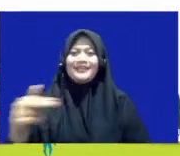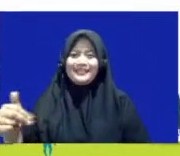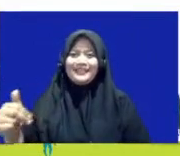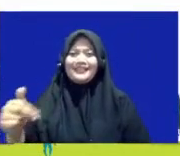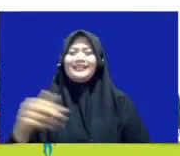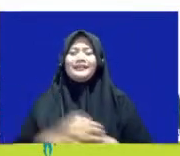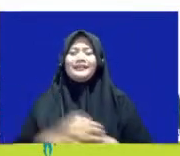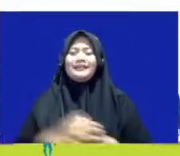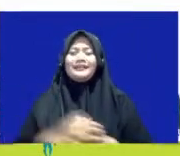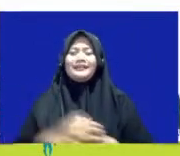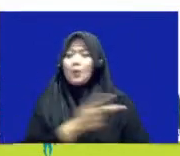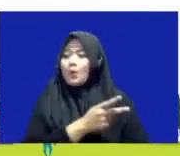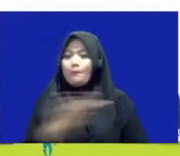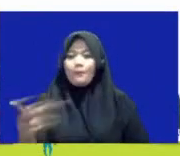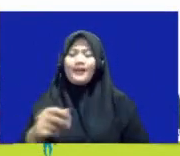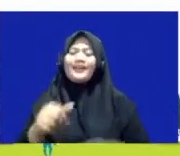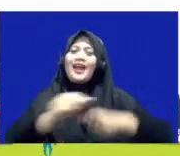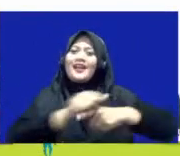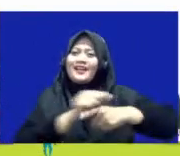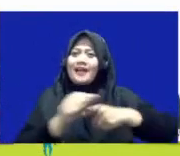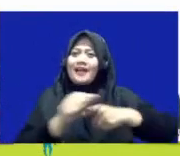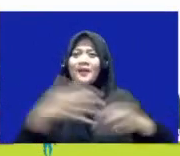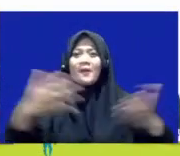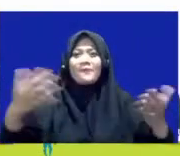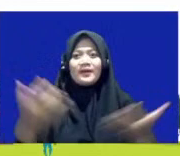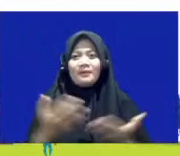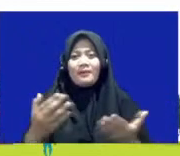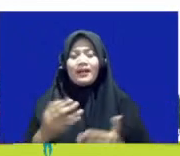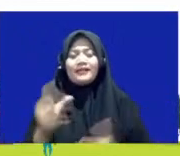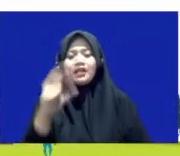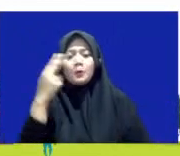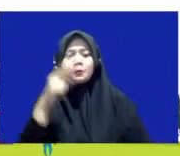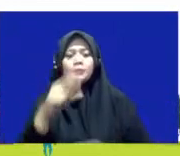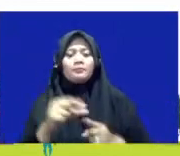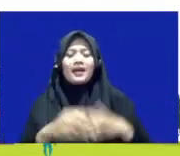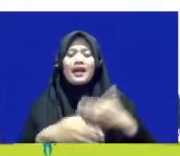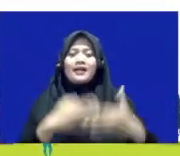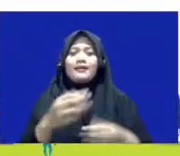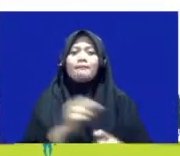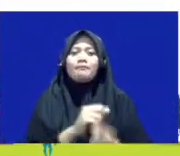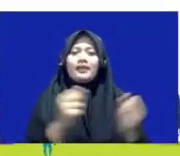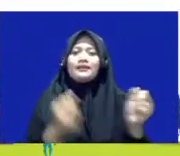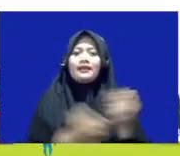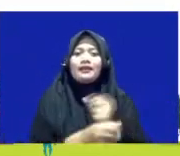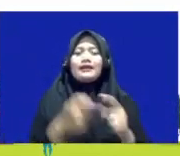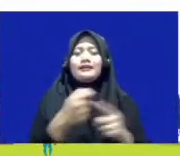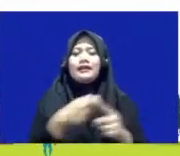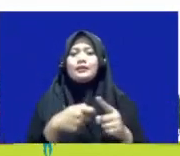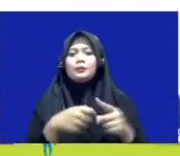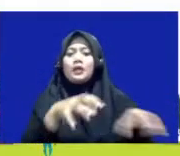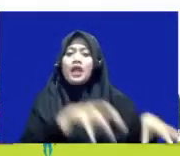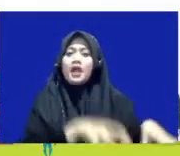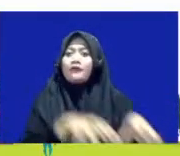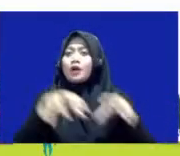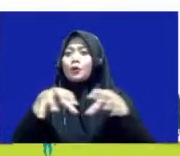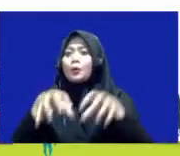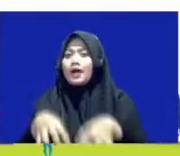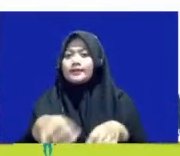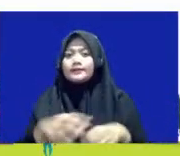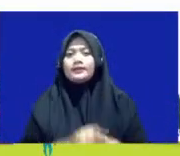Mereka dilatih bagaimana menangani bencana, mulai dari evakuasi, pendirian